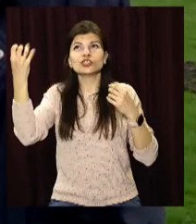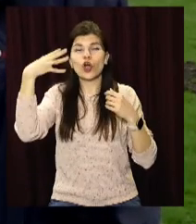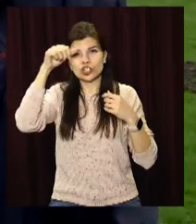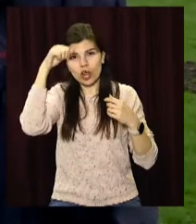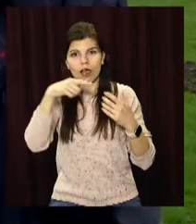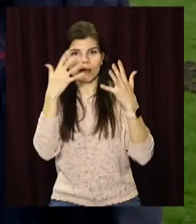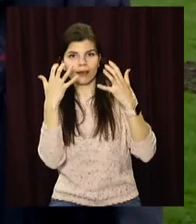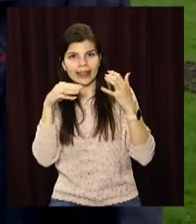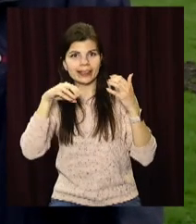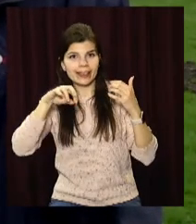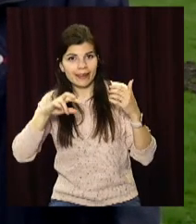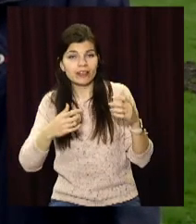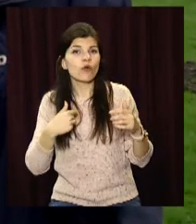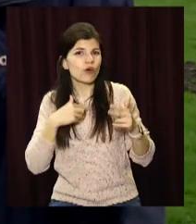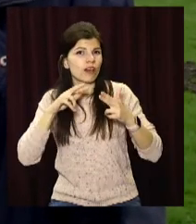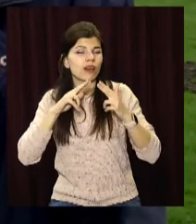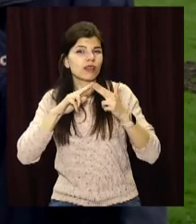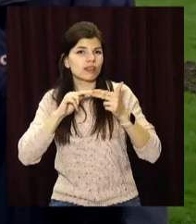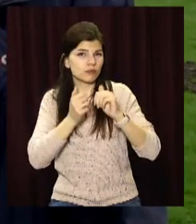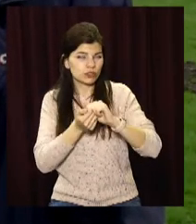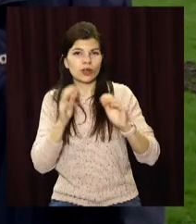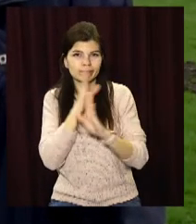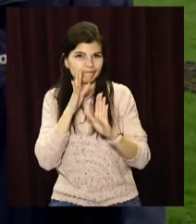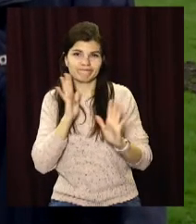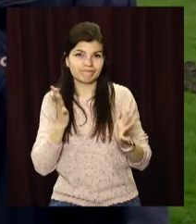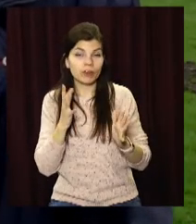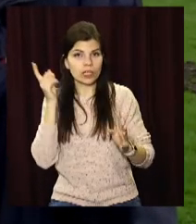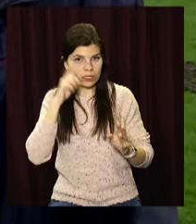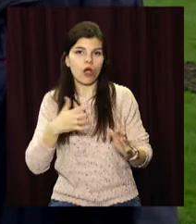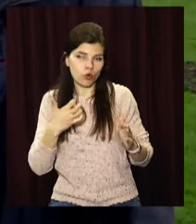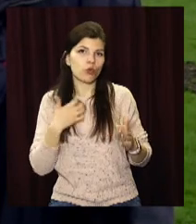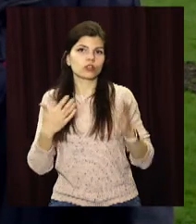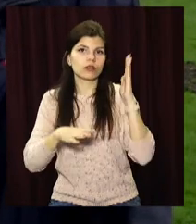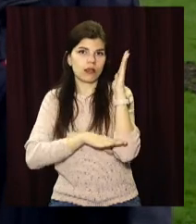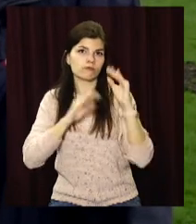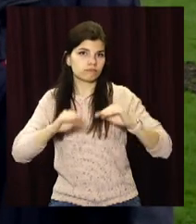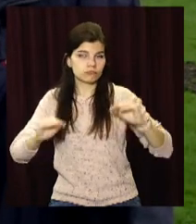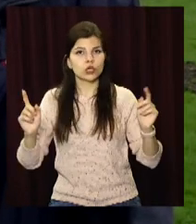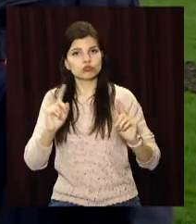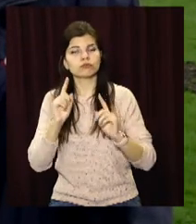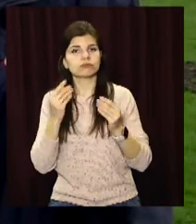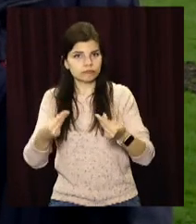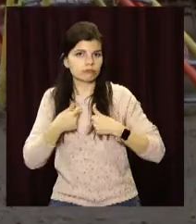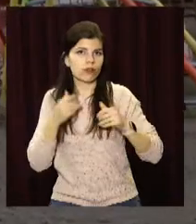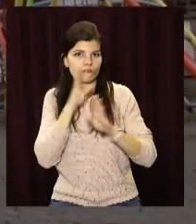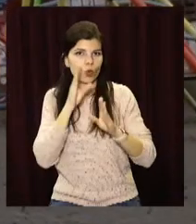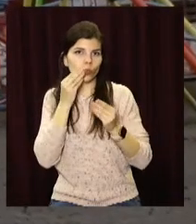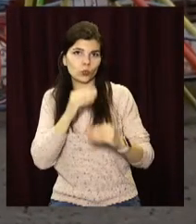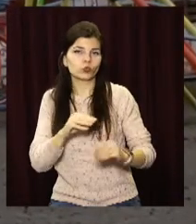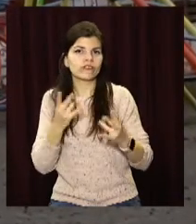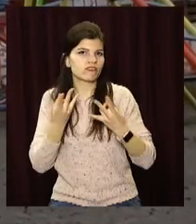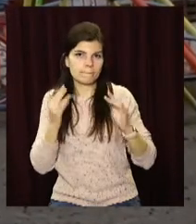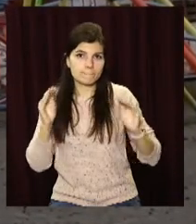совсем экологически благополучном городе. Поэтому мы решили в этот день тоже внести свою лепту в улучшение окружающей среды нашего города. Чепурять